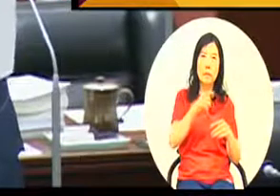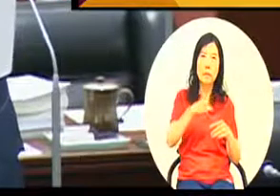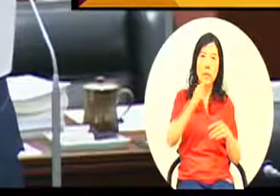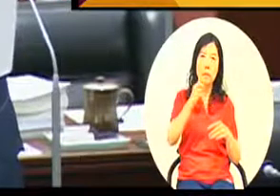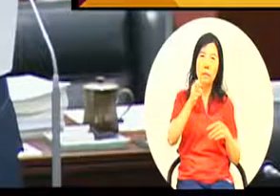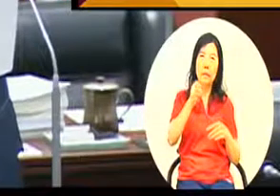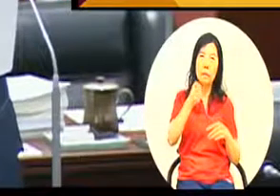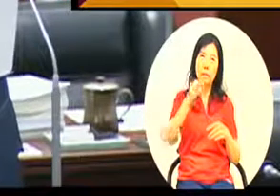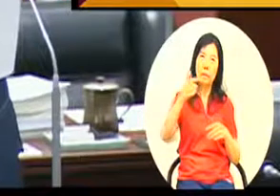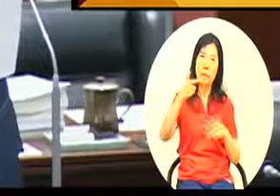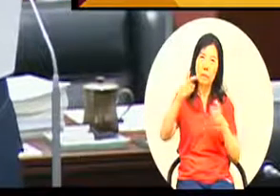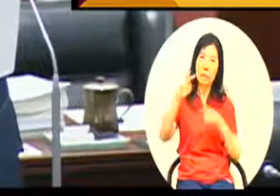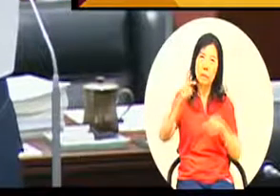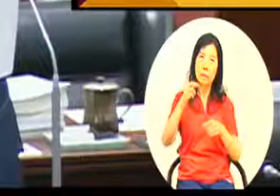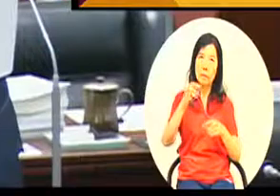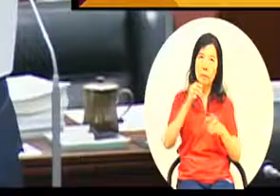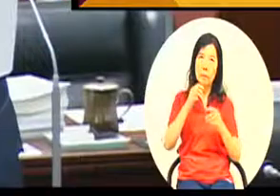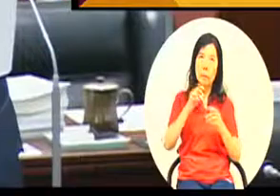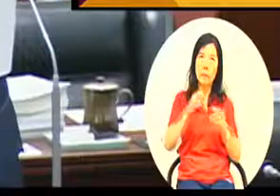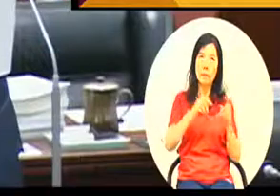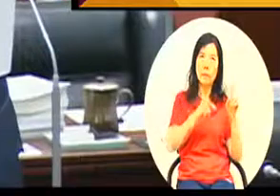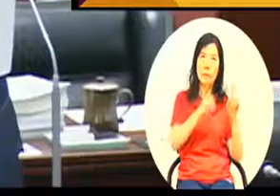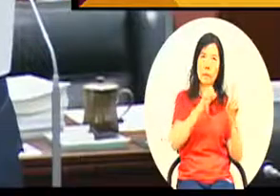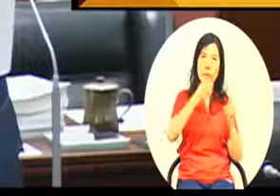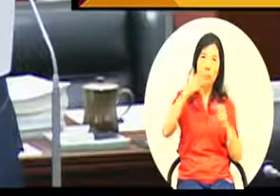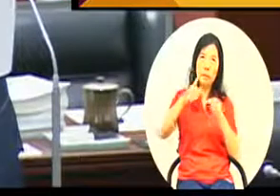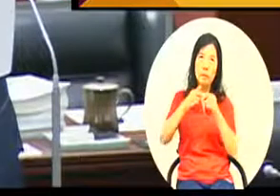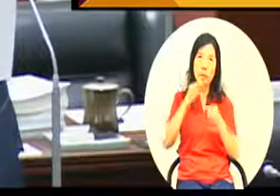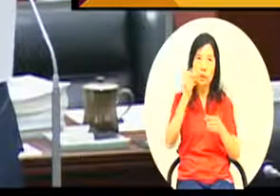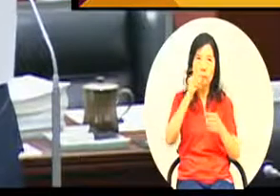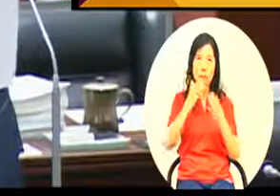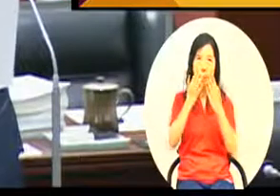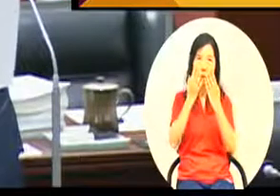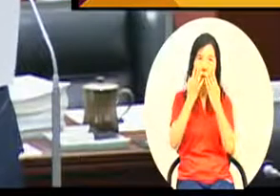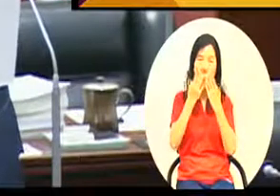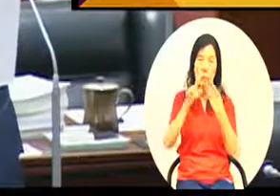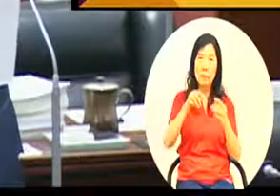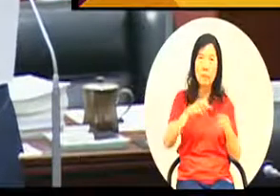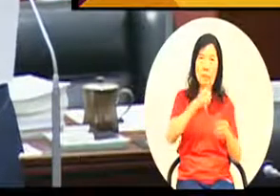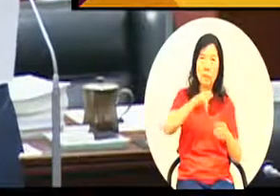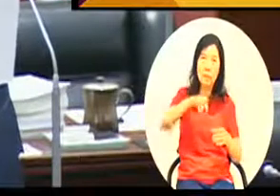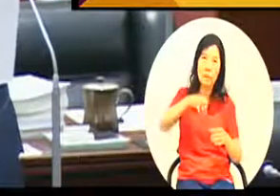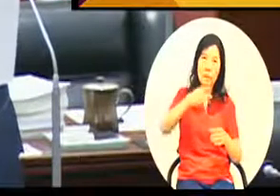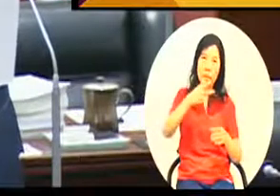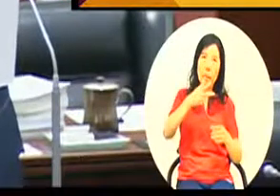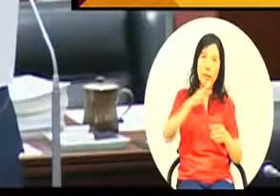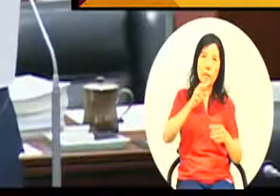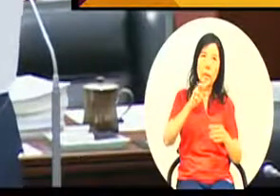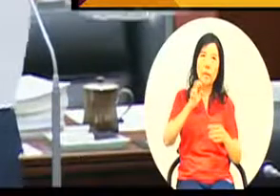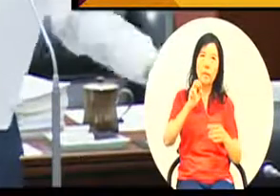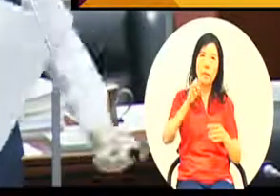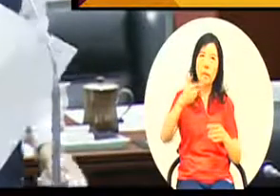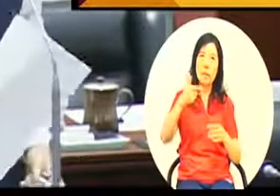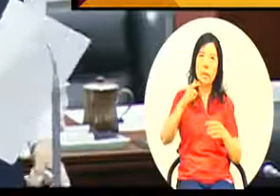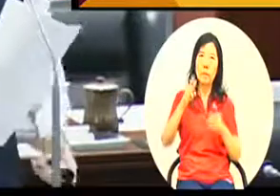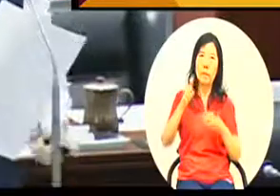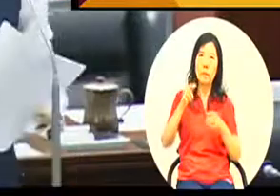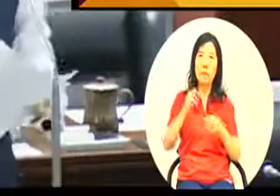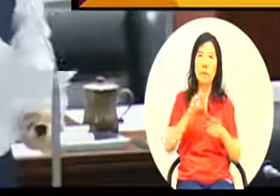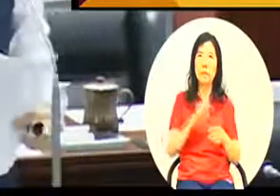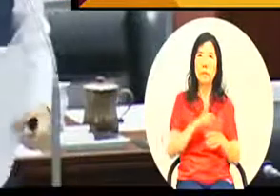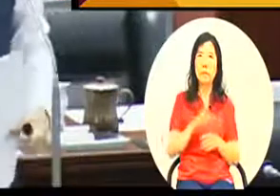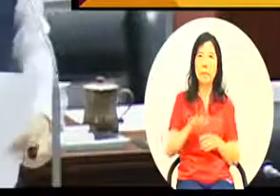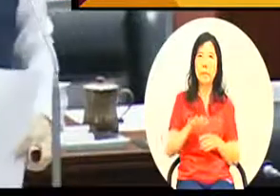人。106年1到3月观察乐界是1776人，强制戒治是164人。坦白